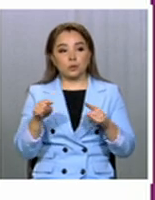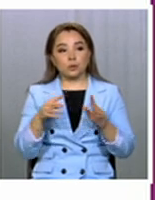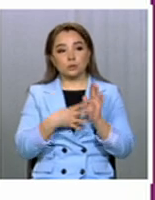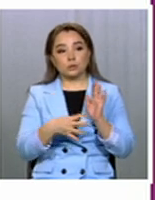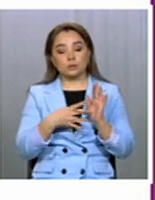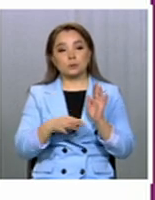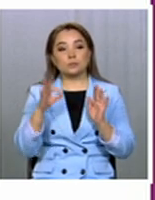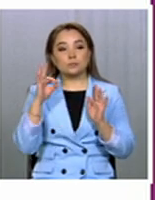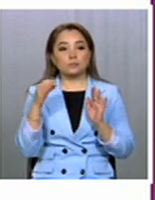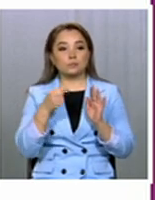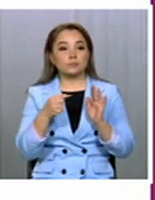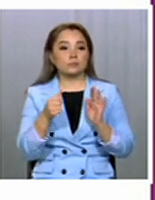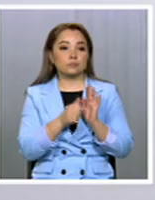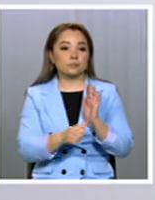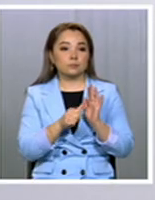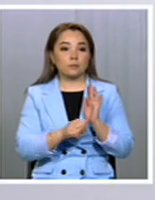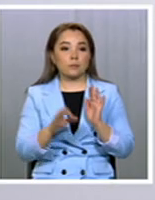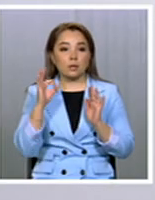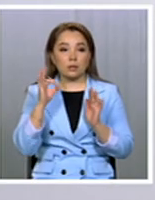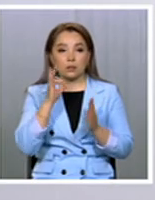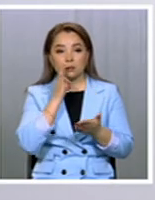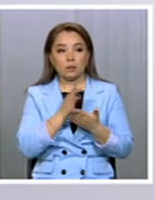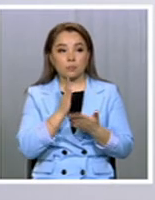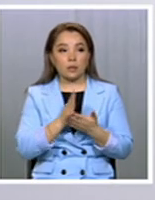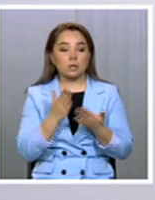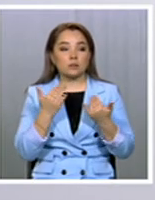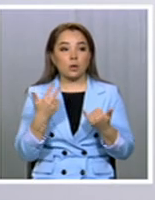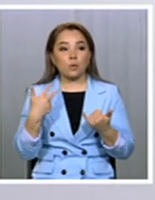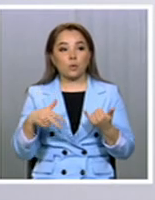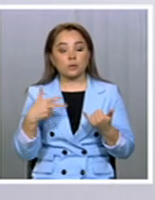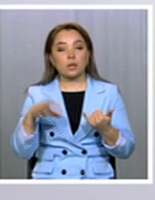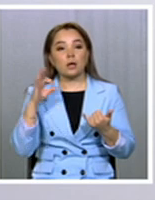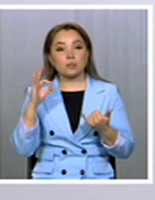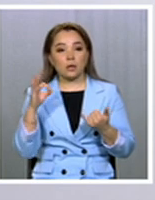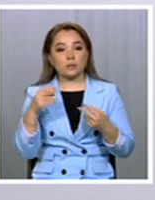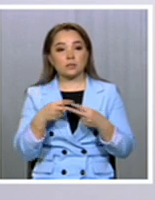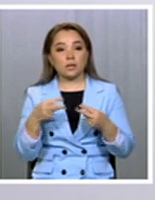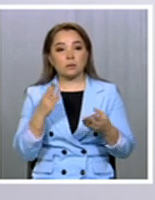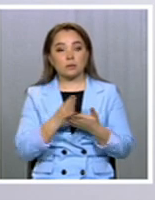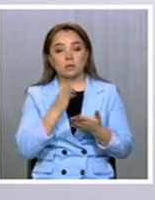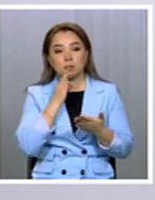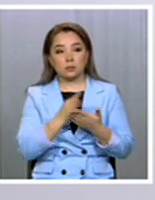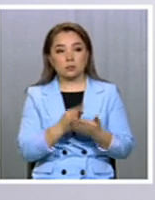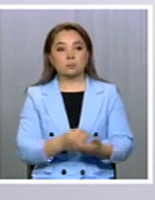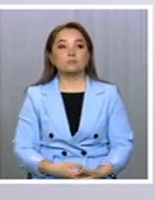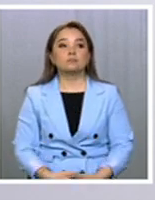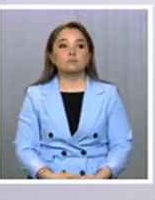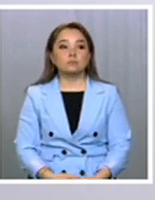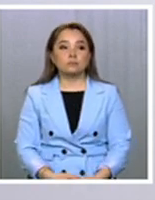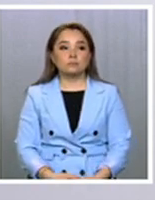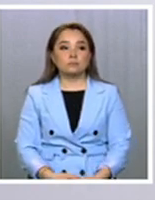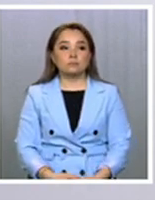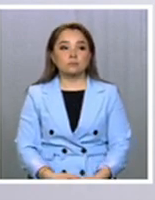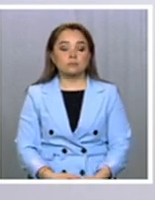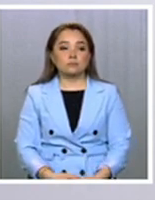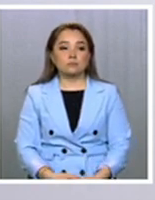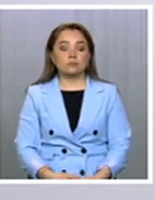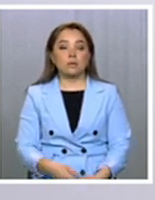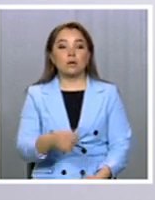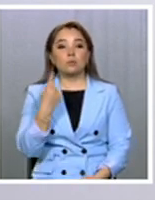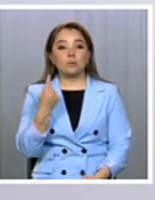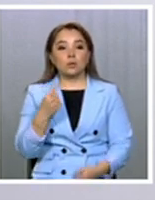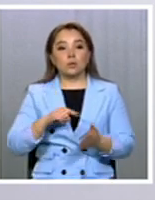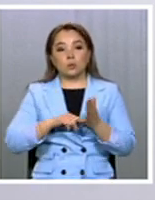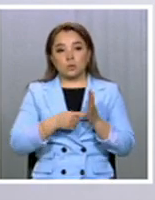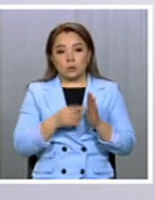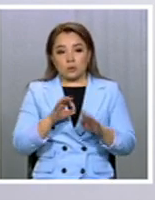градустан 60 градусты азайтамыз. Сонда 30 градусқа тең болды. Яғни, бір нүктеден